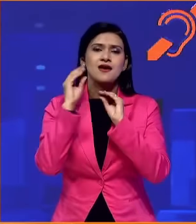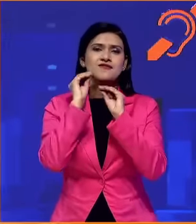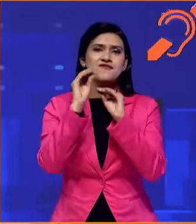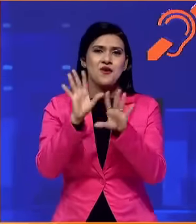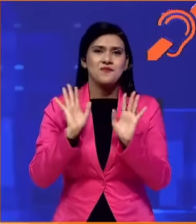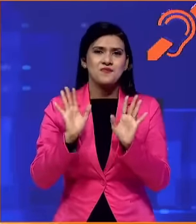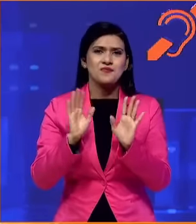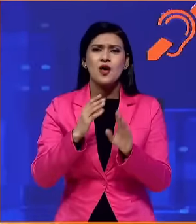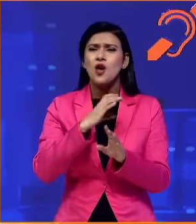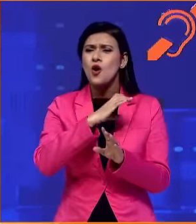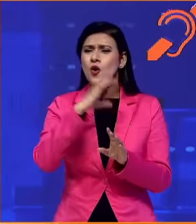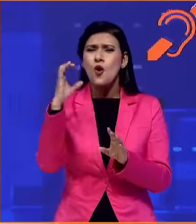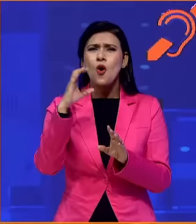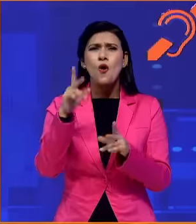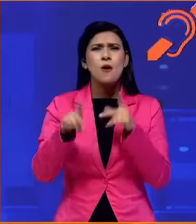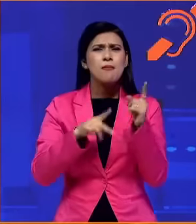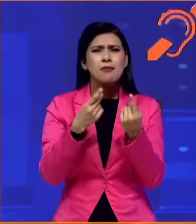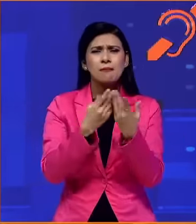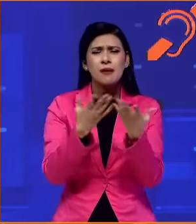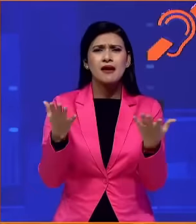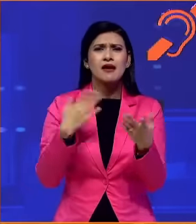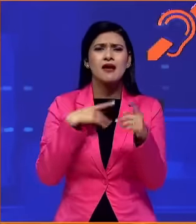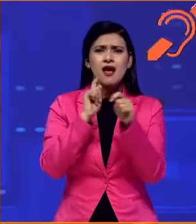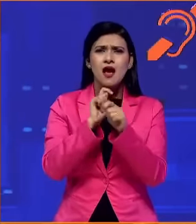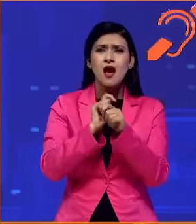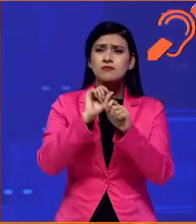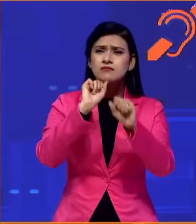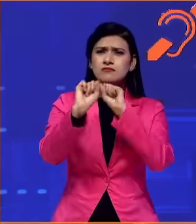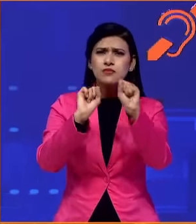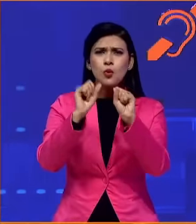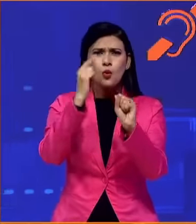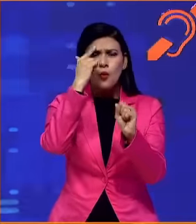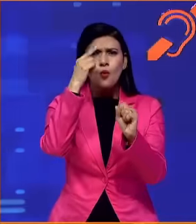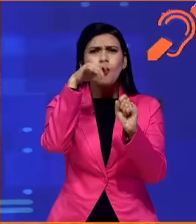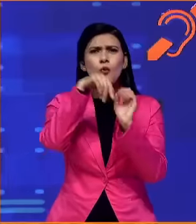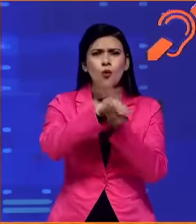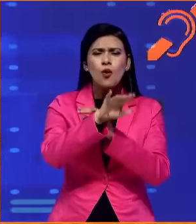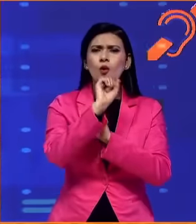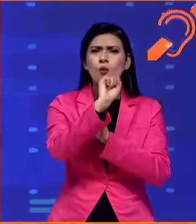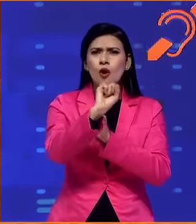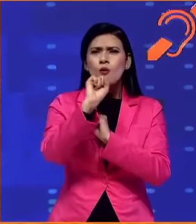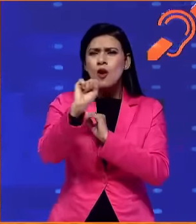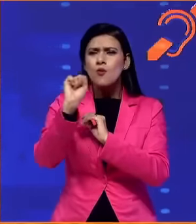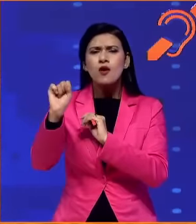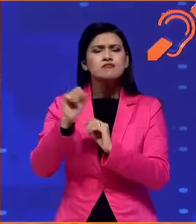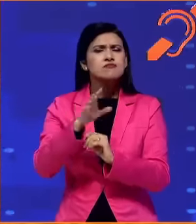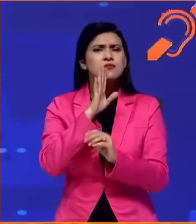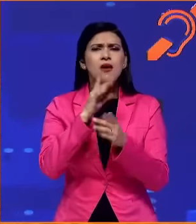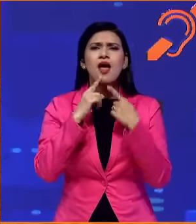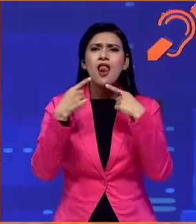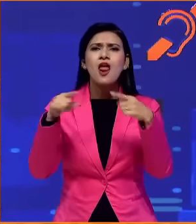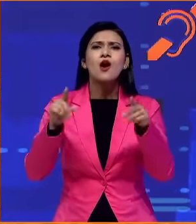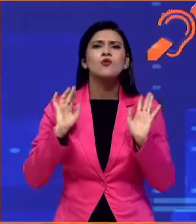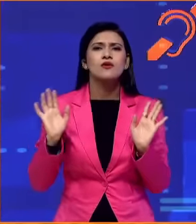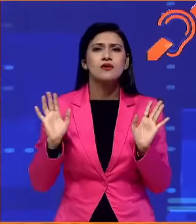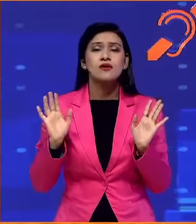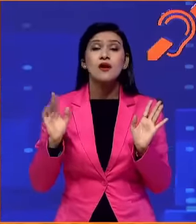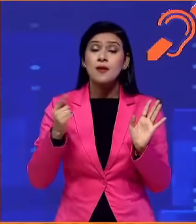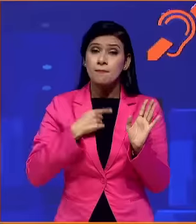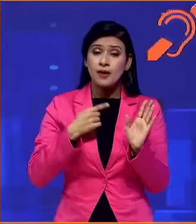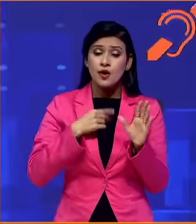पासकरोड़ोंपार्टी कार्यकर्ताऔरनेताहैं;सभीको बोलनेकीआजादीहै,लेकिनमैं आपकोपार्टीकारुखपहलेहीबताचुकाहूं।